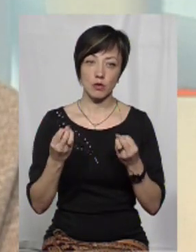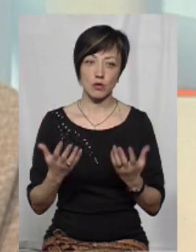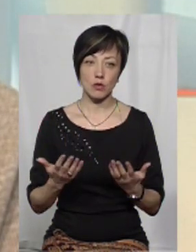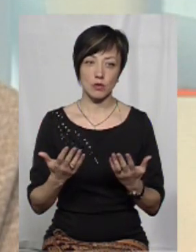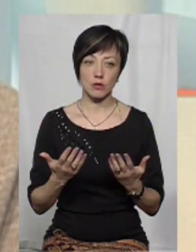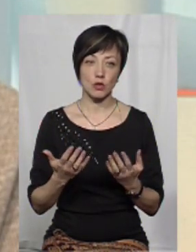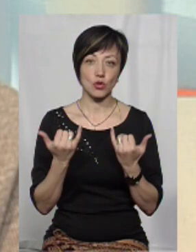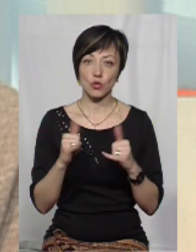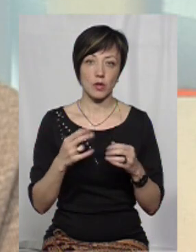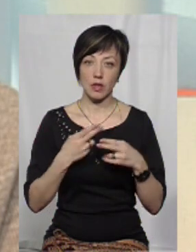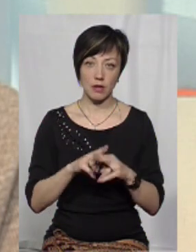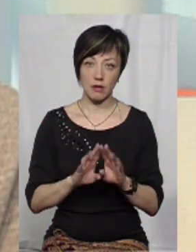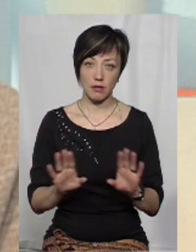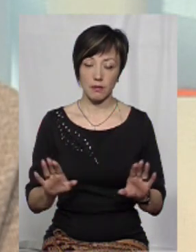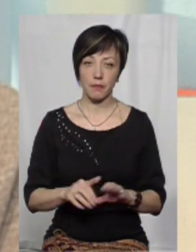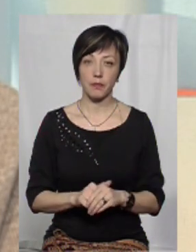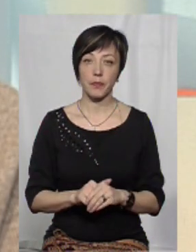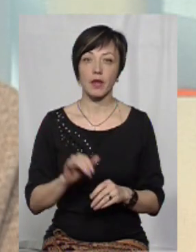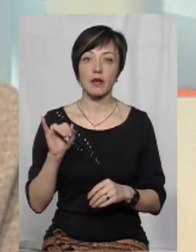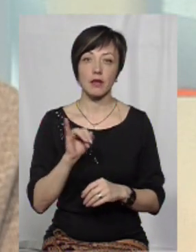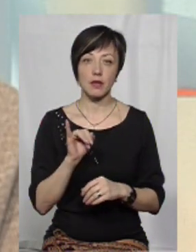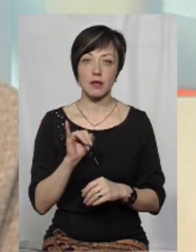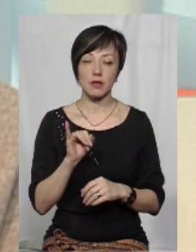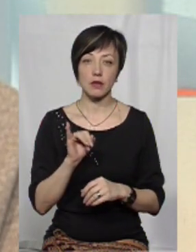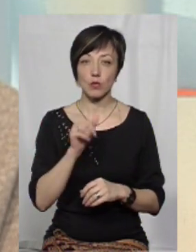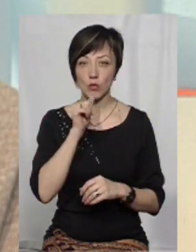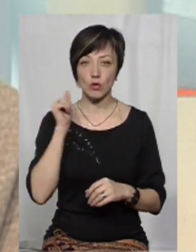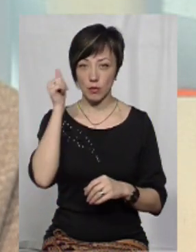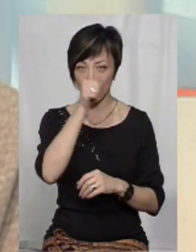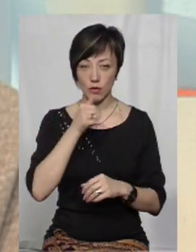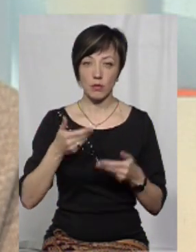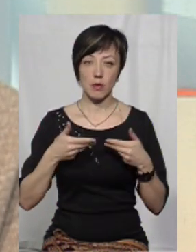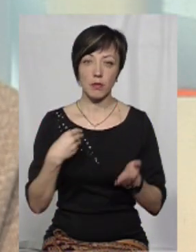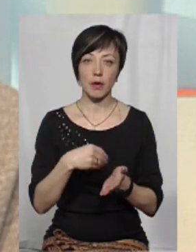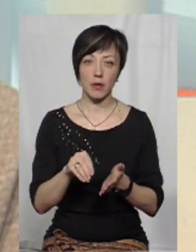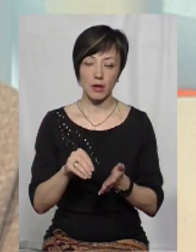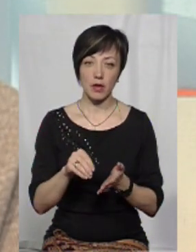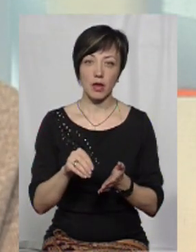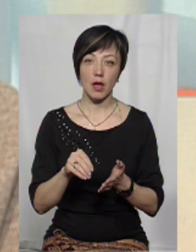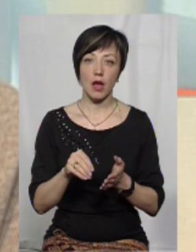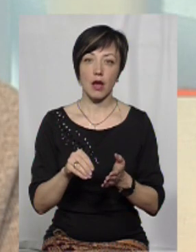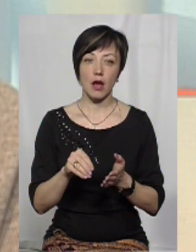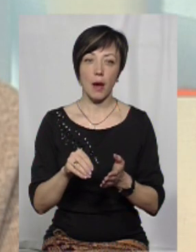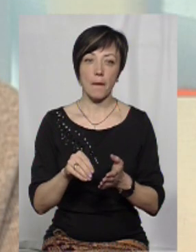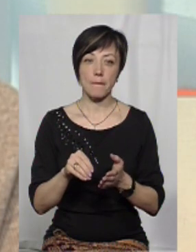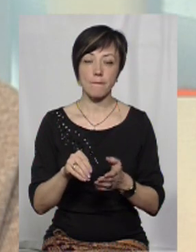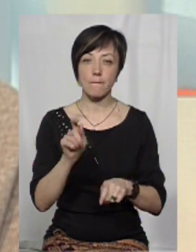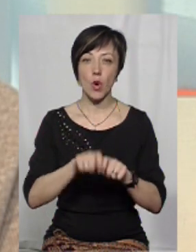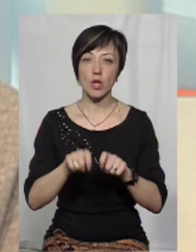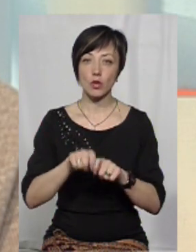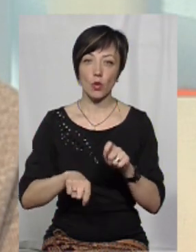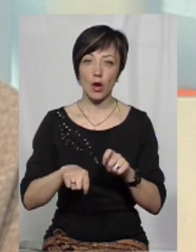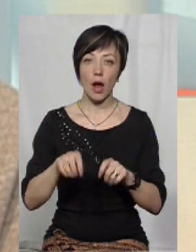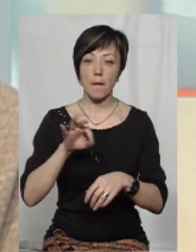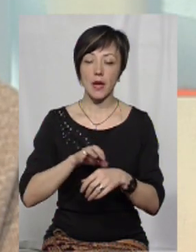ну, чудо техники. И в прошлом году мы приобрели монитор пациента, производство